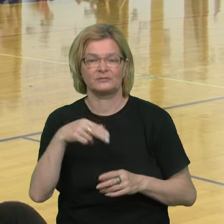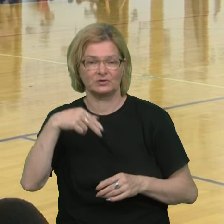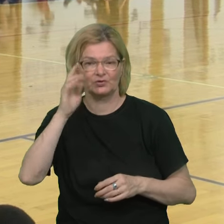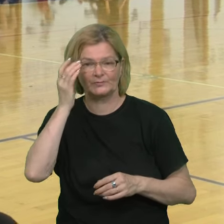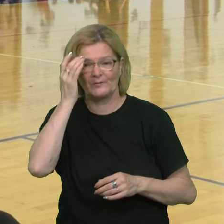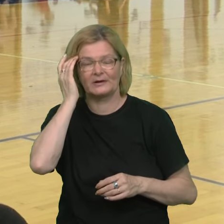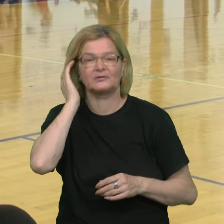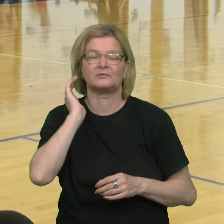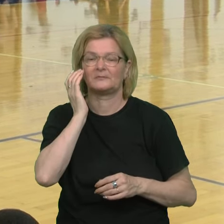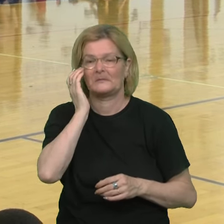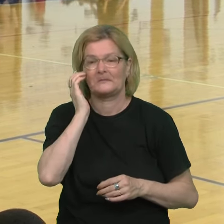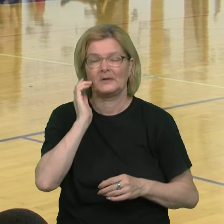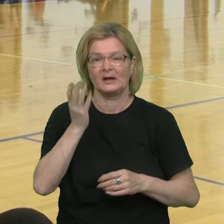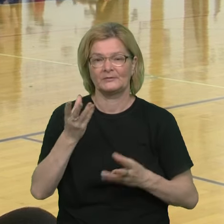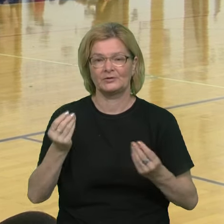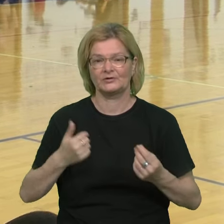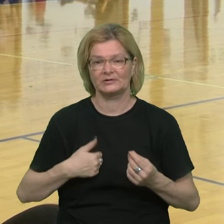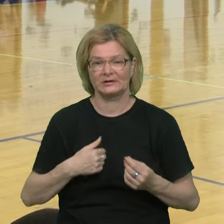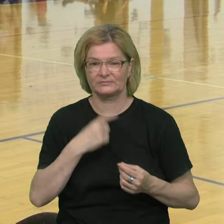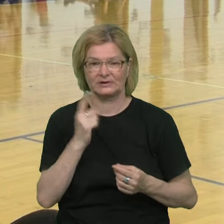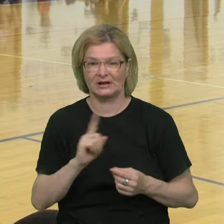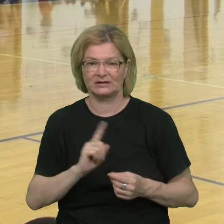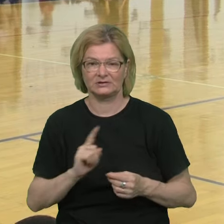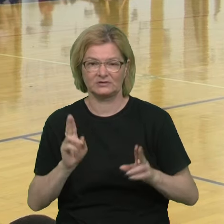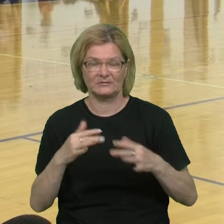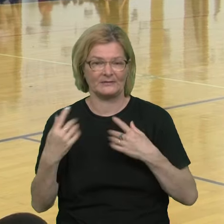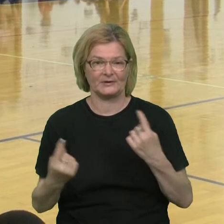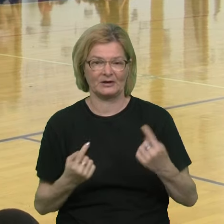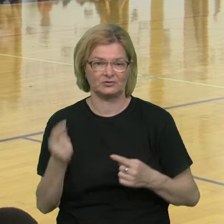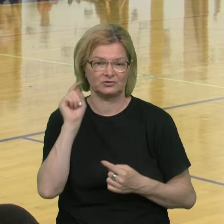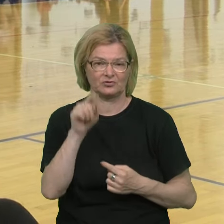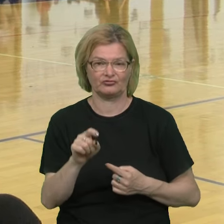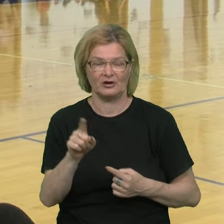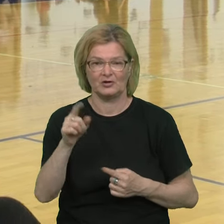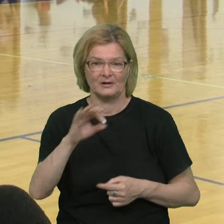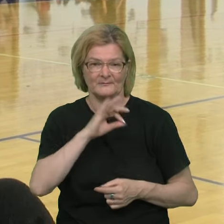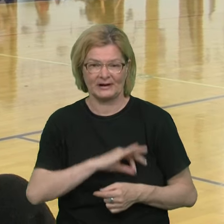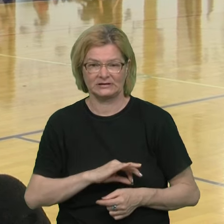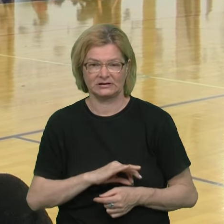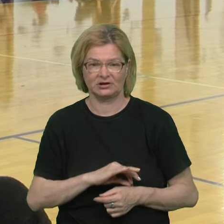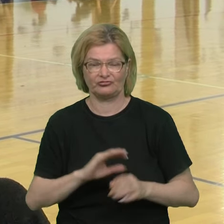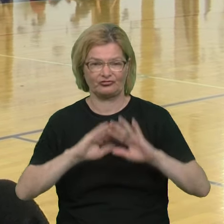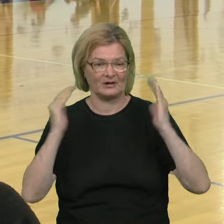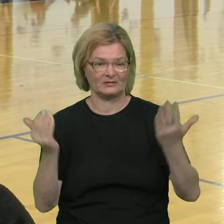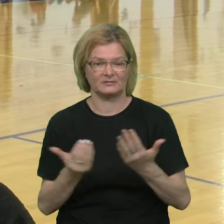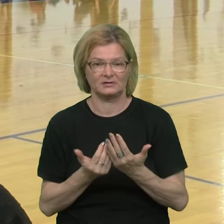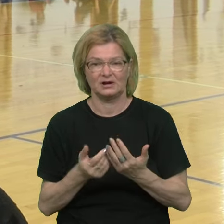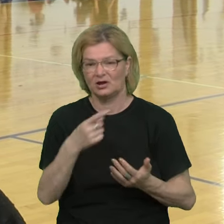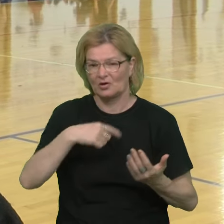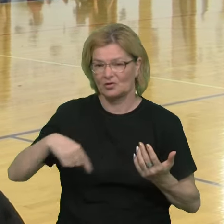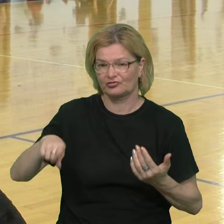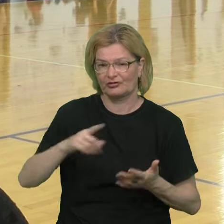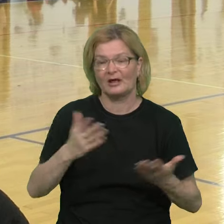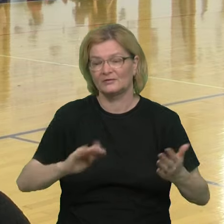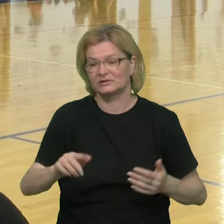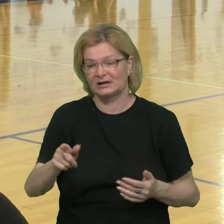za njih koji će imati uspomenu. Evo, mnogi od nas, ja kažem, nikad nisu ni imali priliku doći u predsjednički ambijent